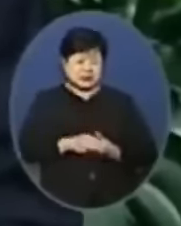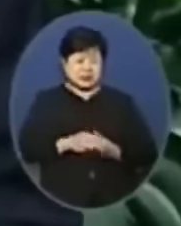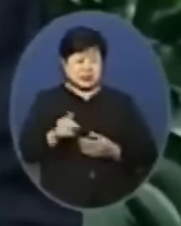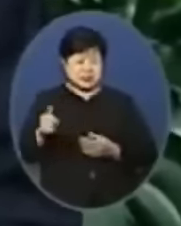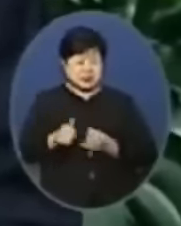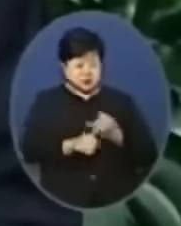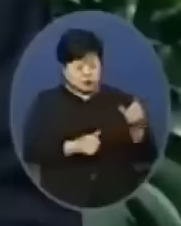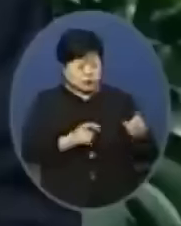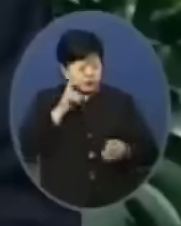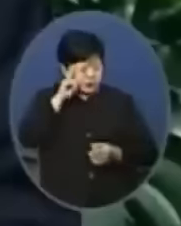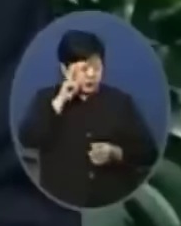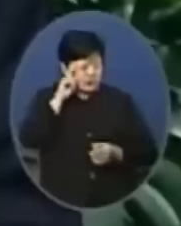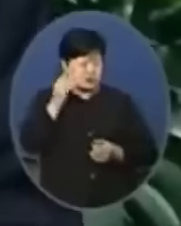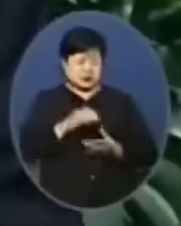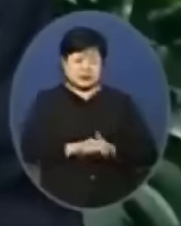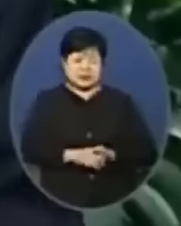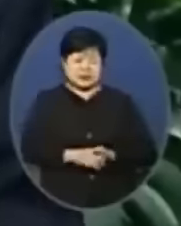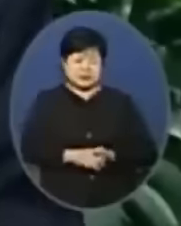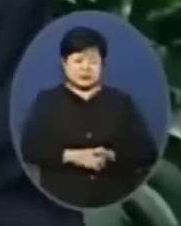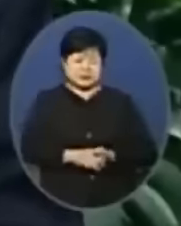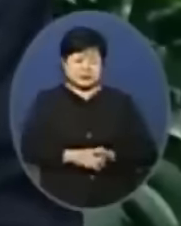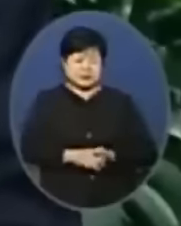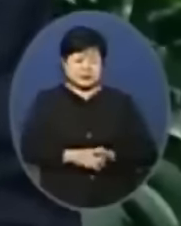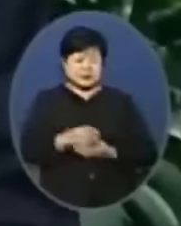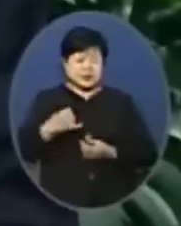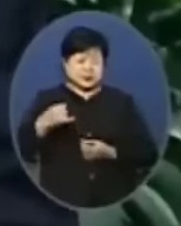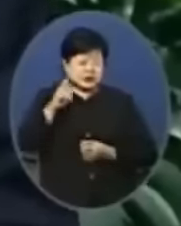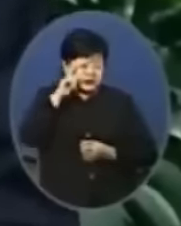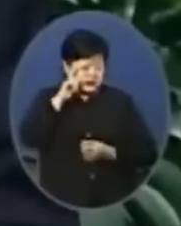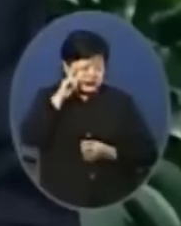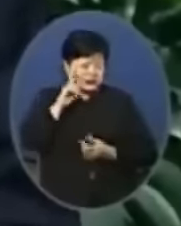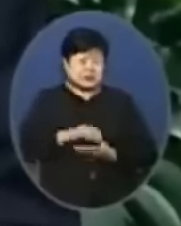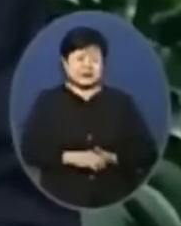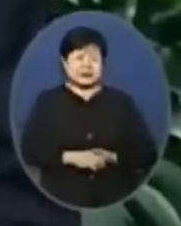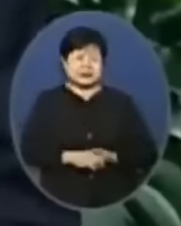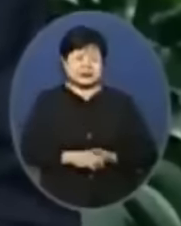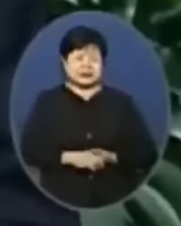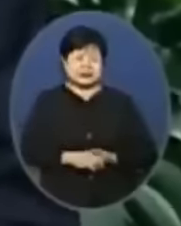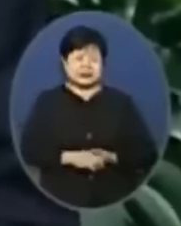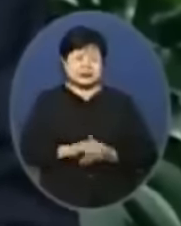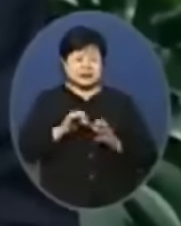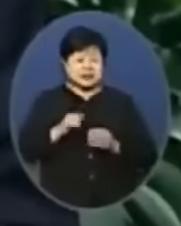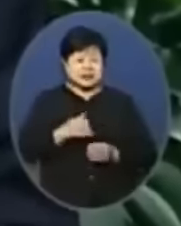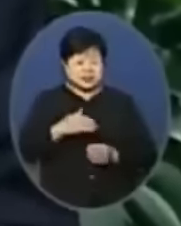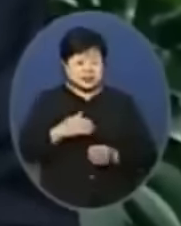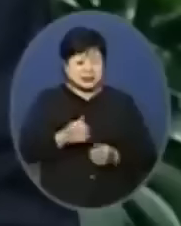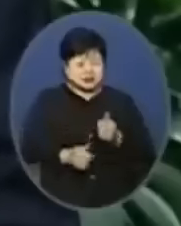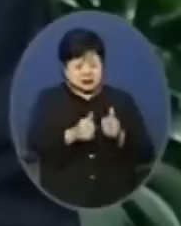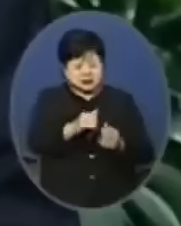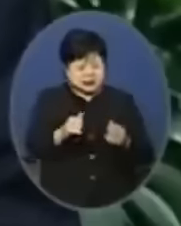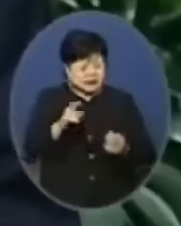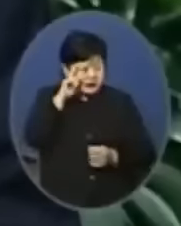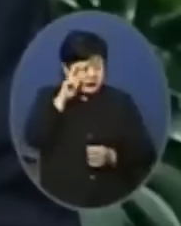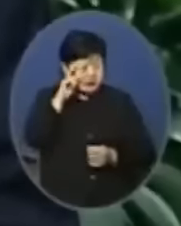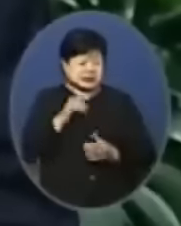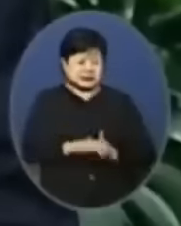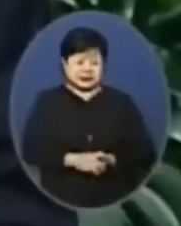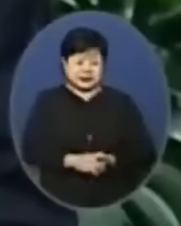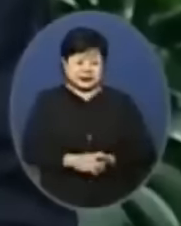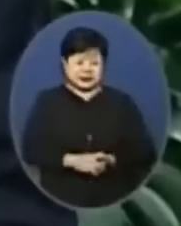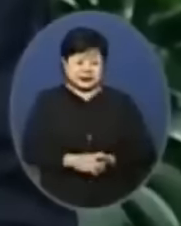남편이 스트레스가 될 수 있고 아내가 스트레스가 될 수 있고 자녀들이 스트레스가 될 수 있고 세상에 나가서 경쟁자들이 스트레스가 될 수